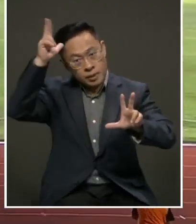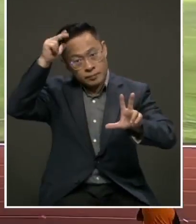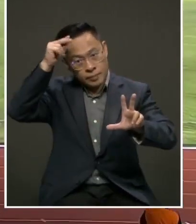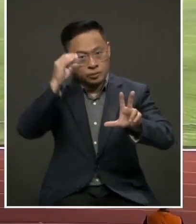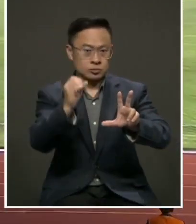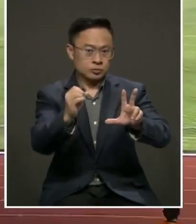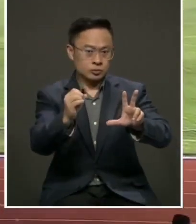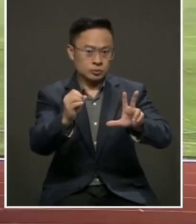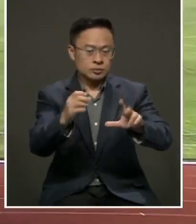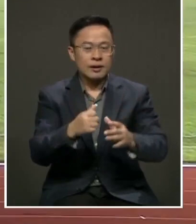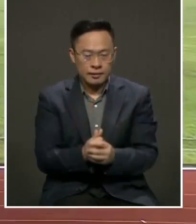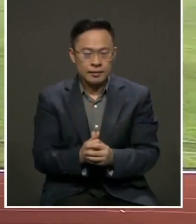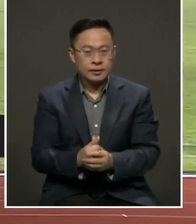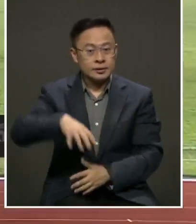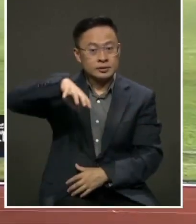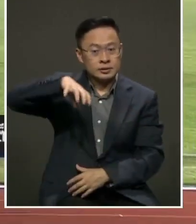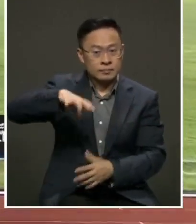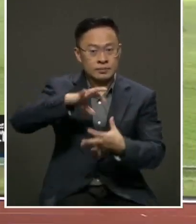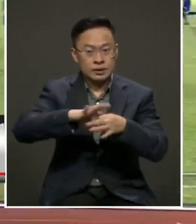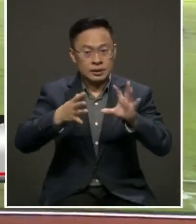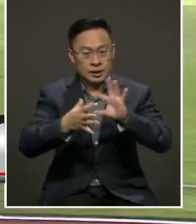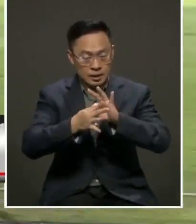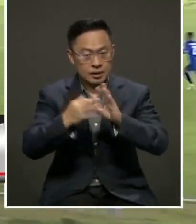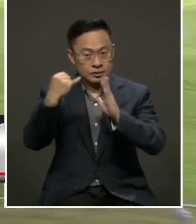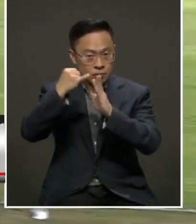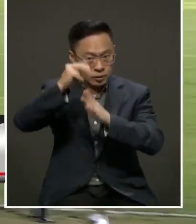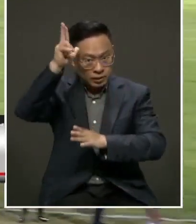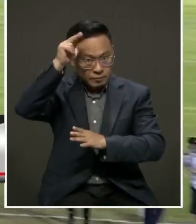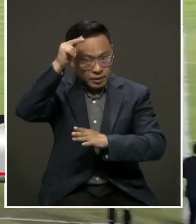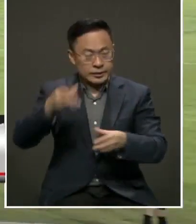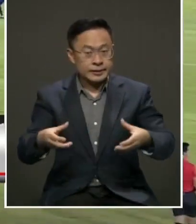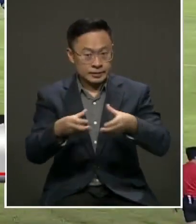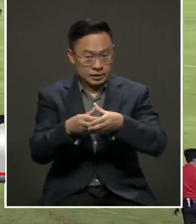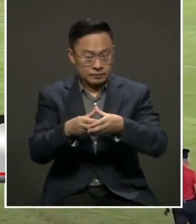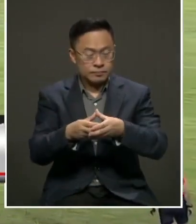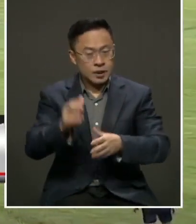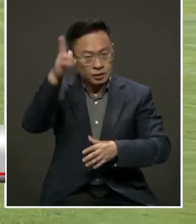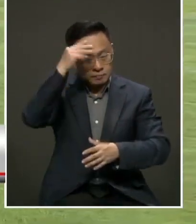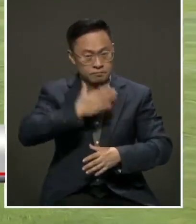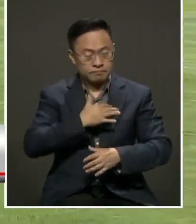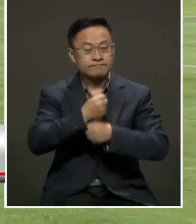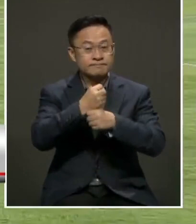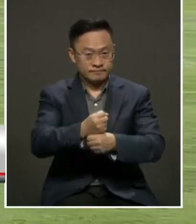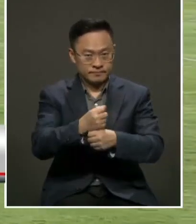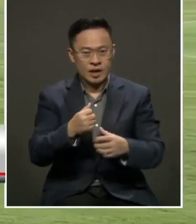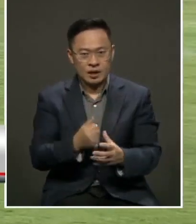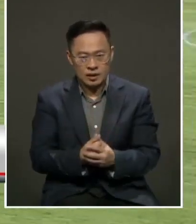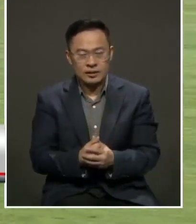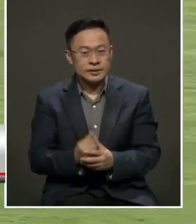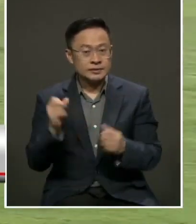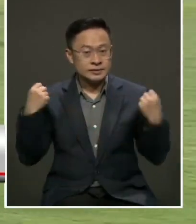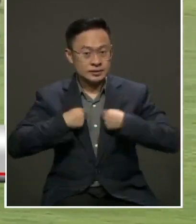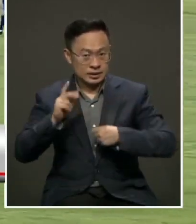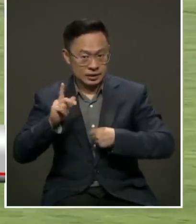มนี้นะคะแข่งขันกันที่สนามกีฬากลางจังหวัดลำปางค่ะลำปางในชุดสีเขียวค่ะเปิดบ้านต้อนรับการมาเยือนจากฝูงบุรีรัมย์ชุดสีน้ำเงิน